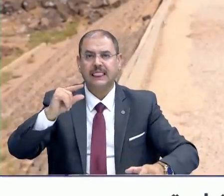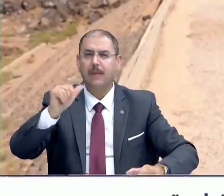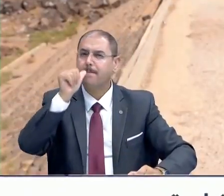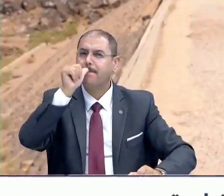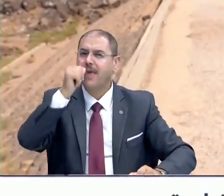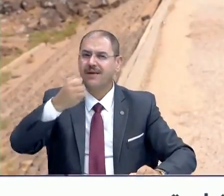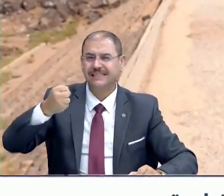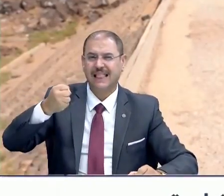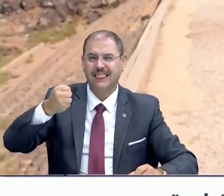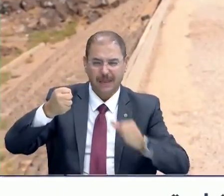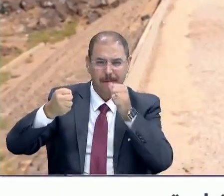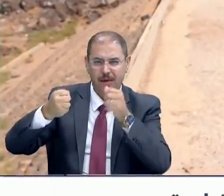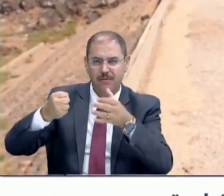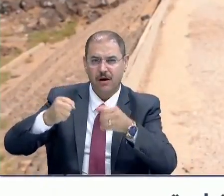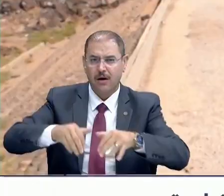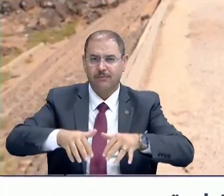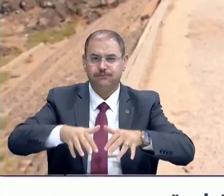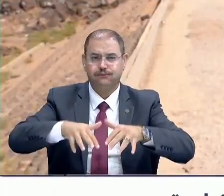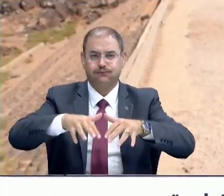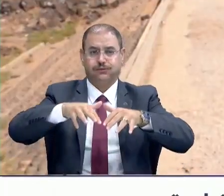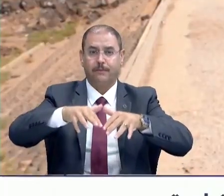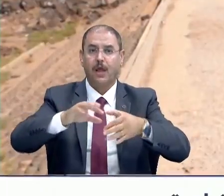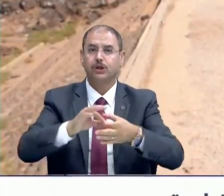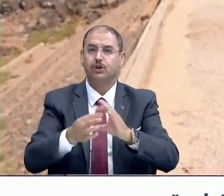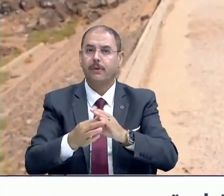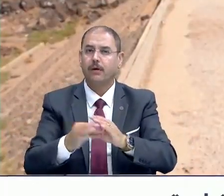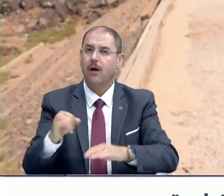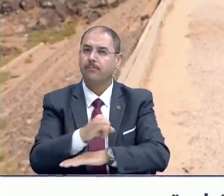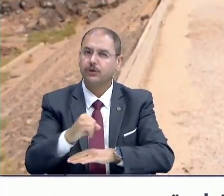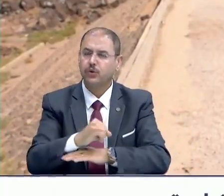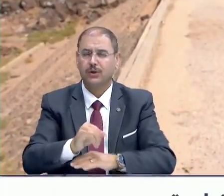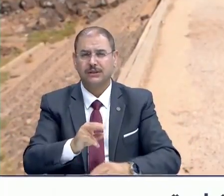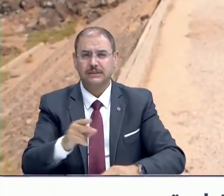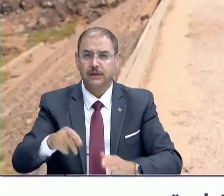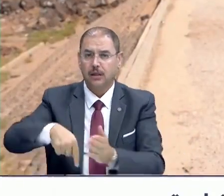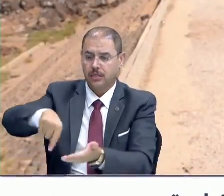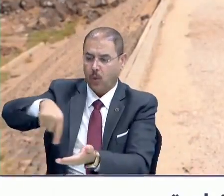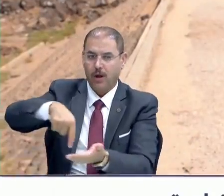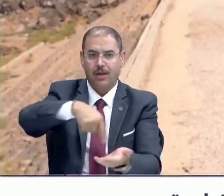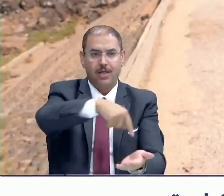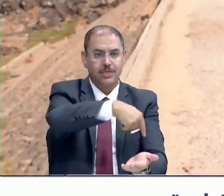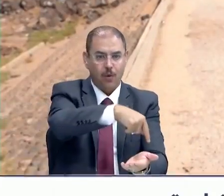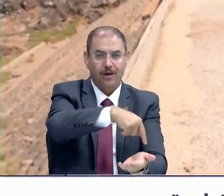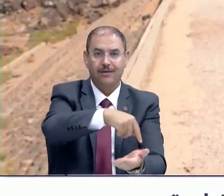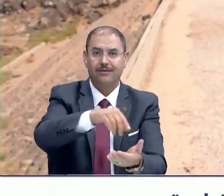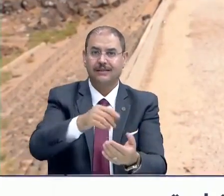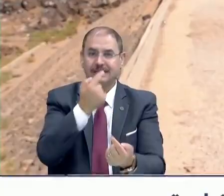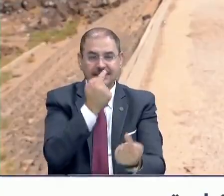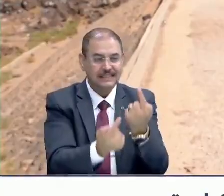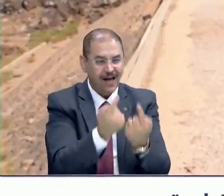الله باشرنا بتاسيسها واليوم راح يتم توقيع عقد التاسيس جمعيه تعاونيه